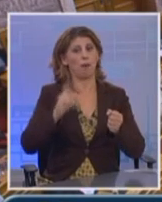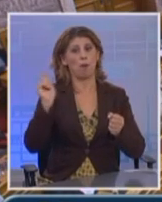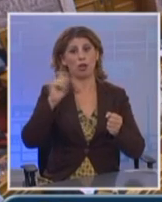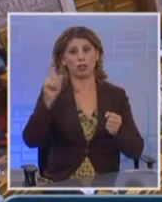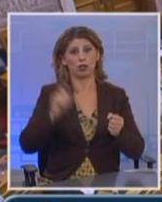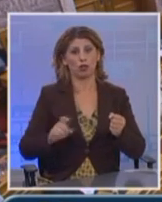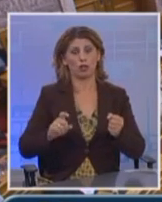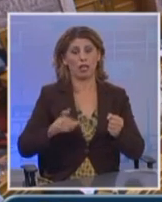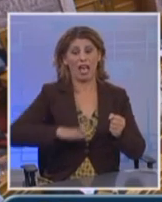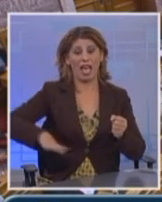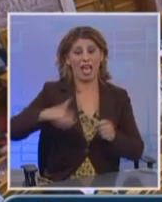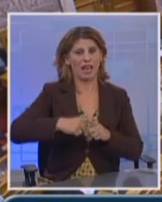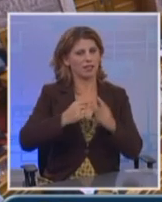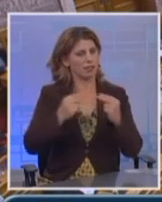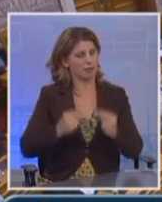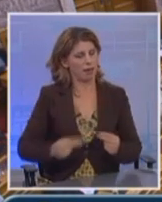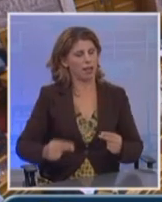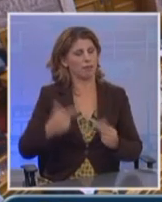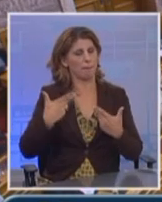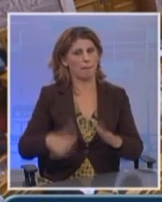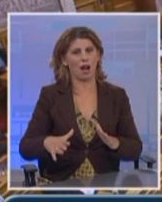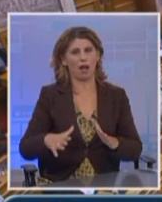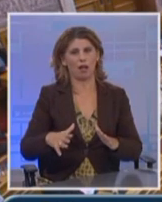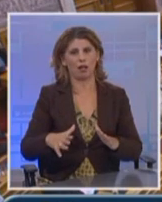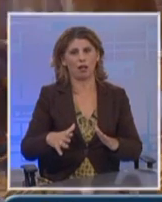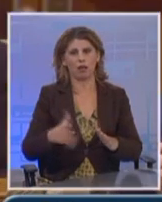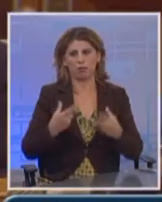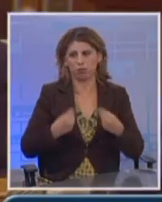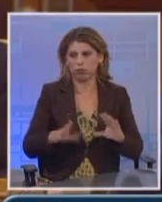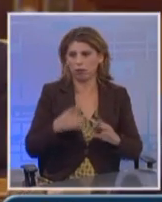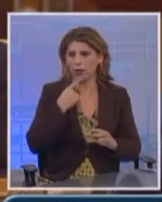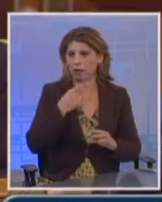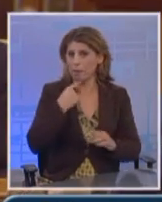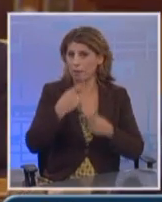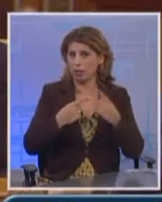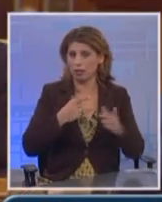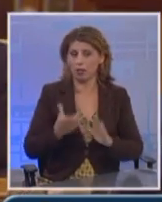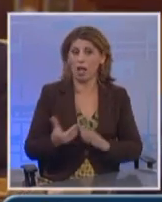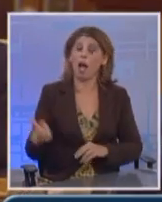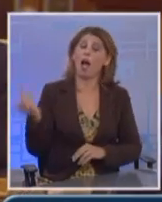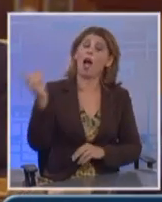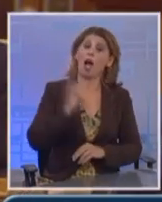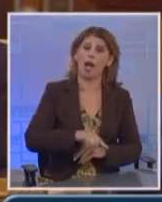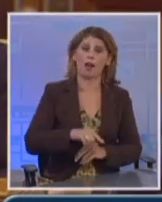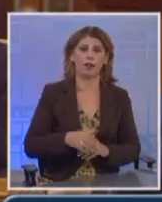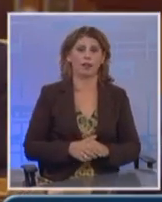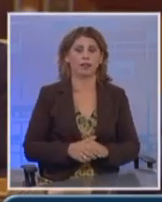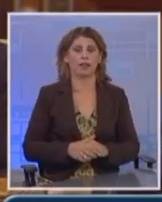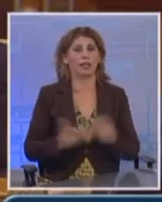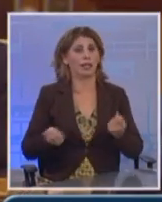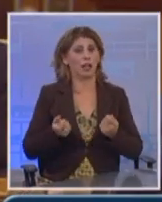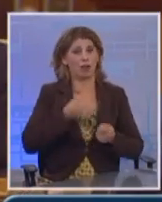λαός έχει βγάλει συμπεράσματα. Χιδέα, εγώ δεν μίλησα. Άλλοι κάνουν